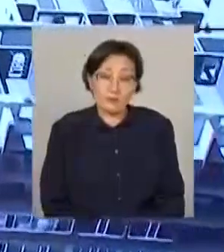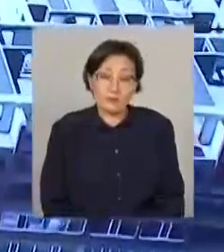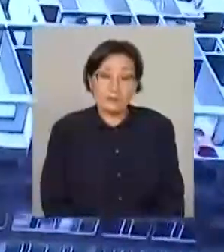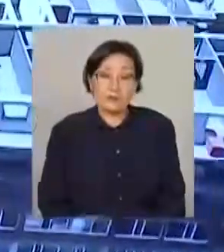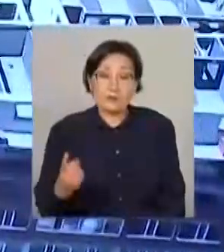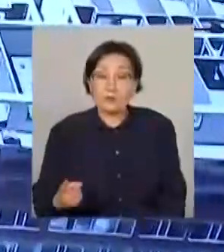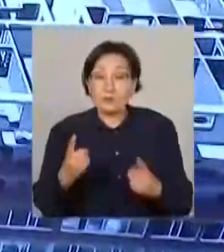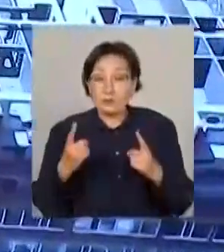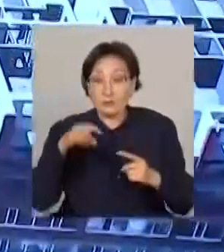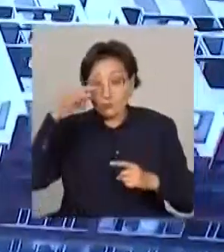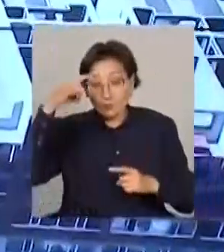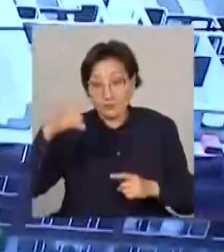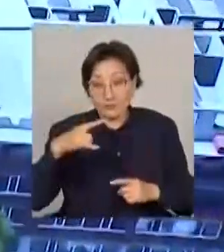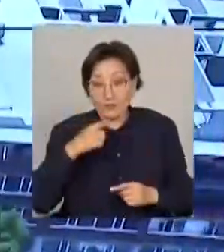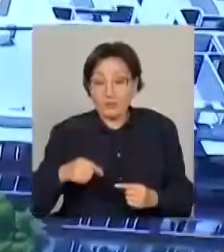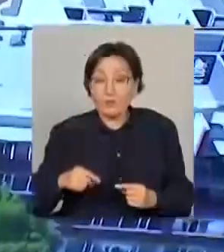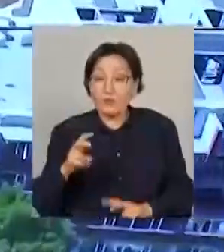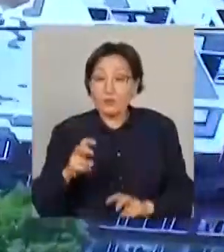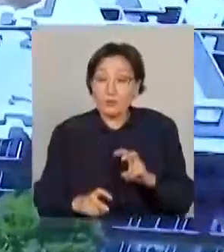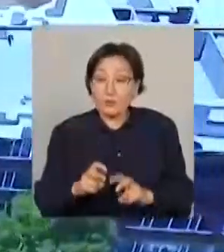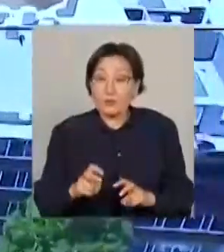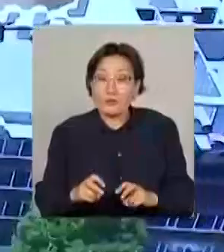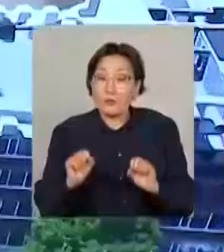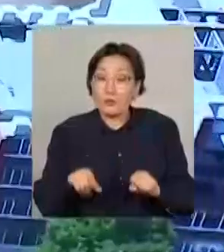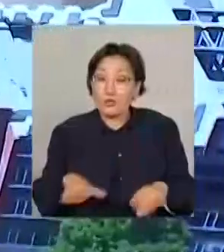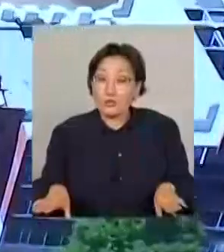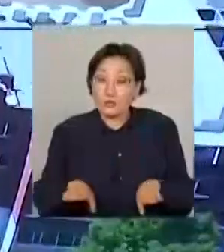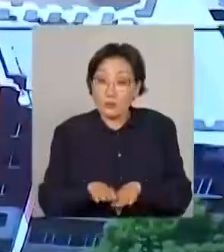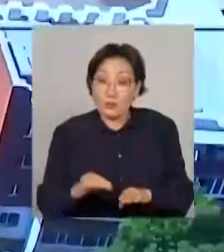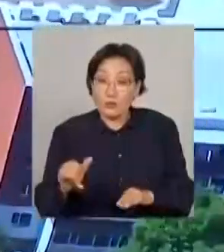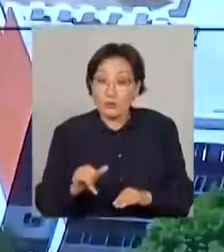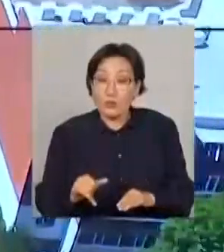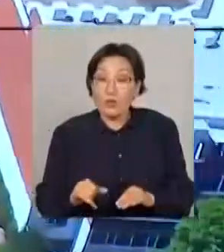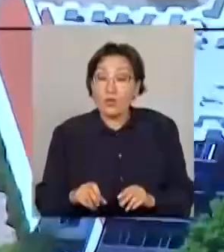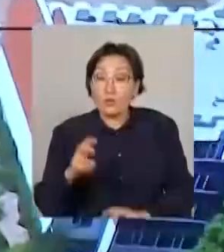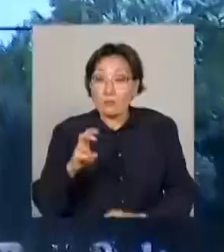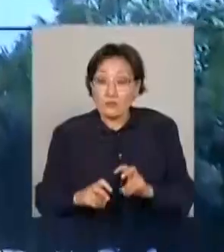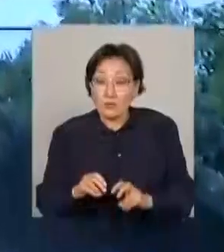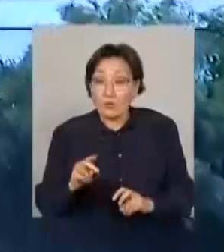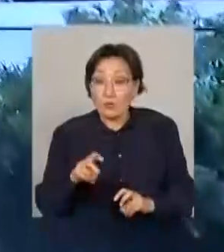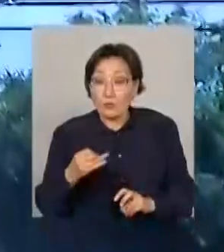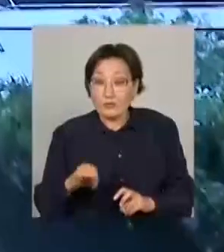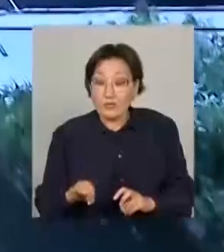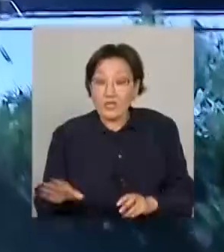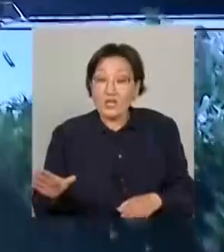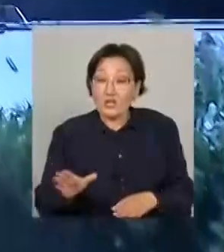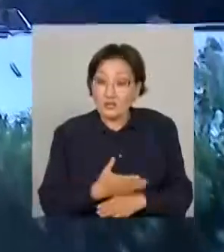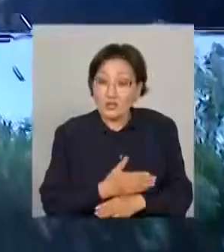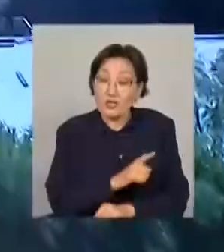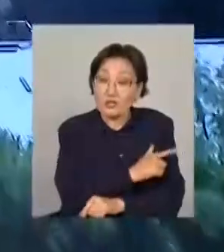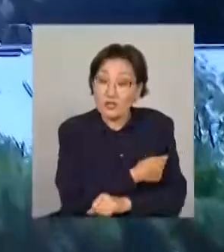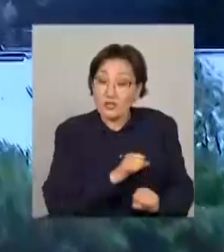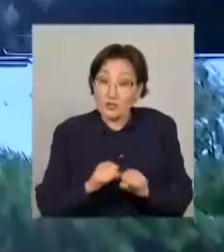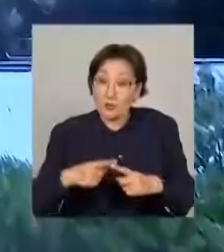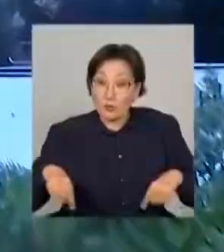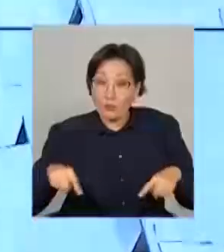Одно из крупнейших казахстанских предприятий на грани закрытия. Уральский завод «Кублей» лишили санитарно-защитной зоны. Об этом сообщил